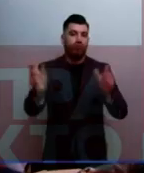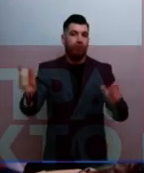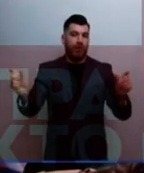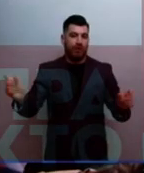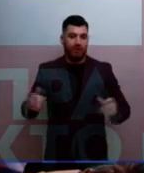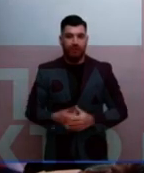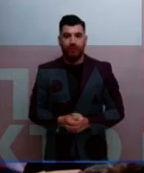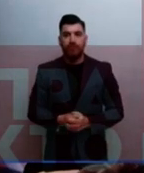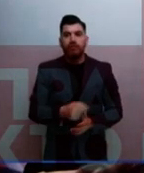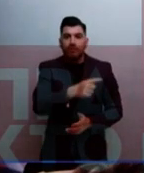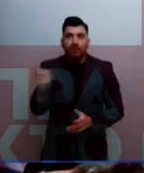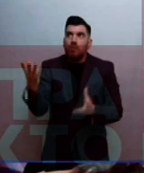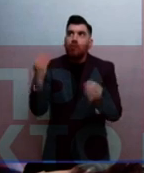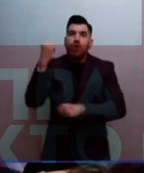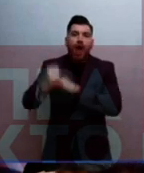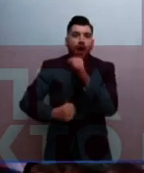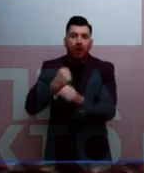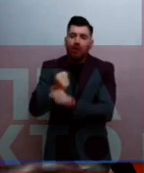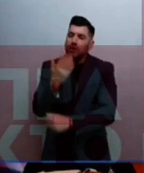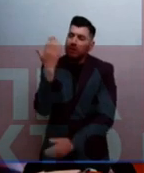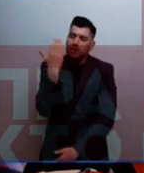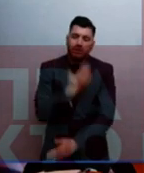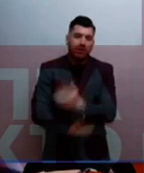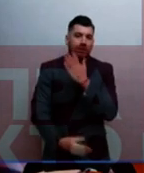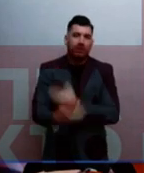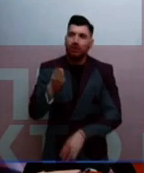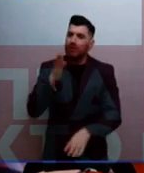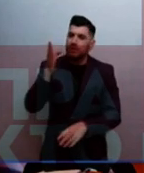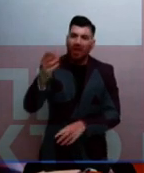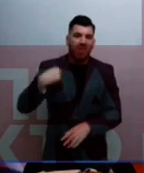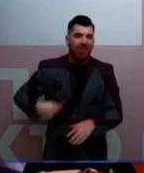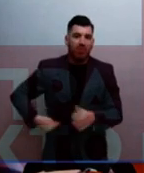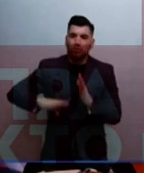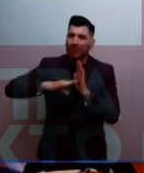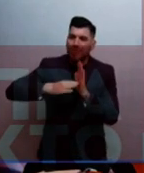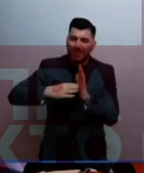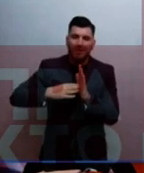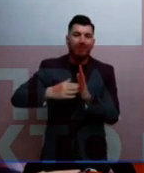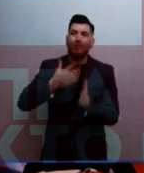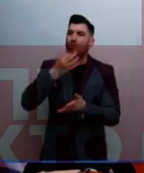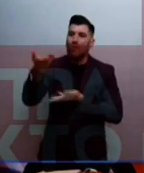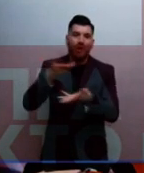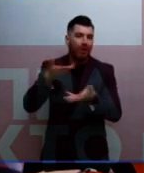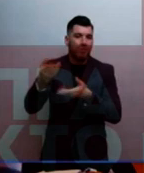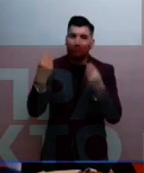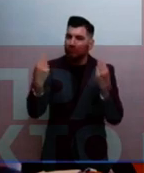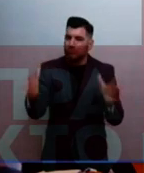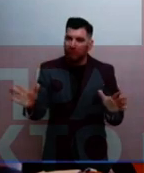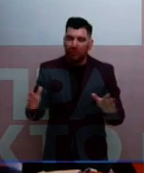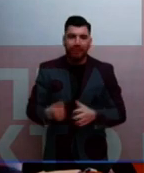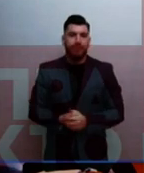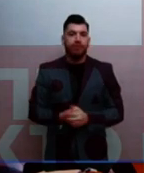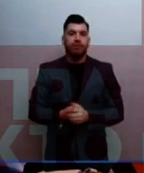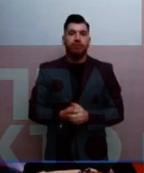ουρέ. Πεπονείται επί δεκαετίες στις δημόσιες υπηρεσίες, στον πολίτη ο οποίος αγανακτεί